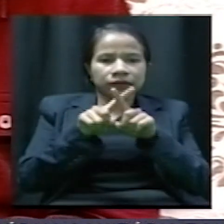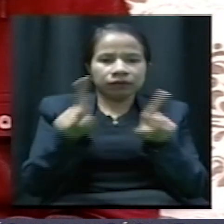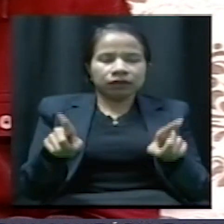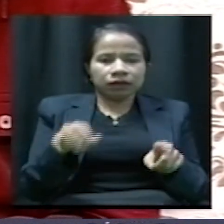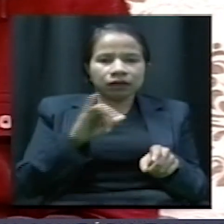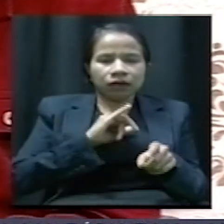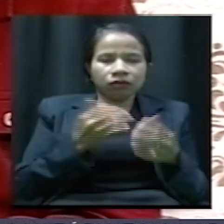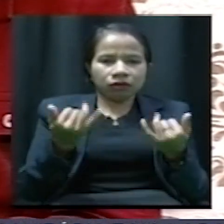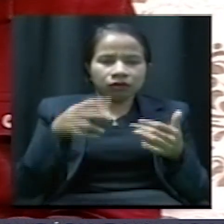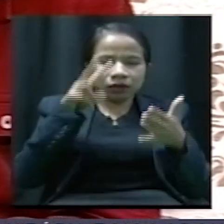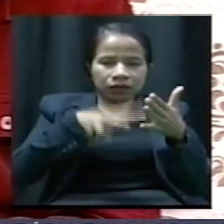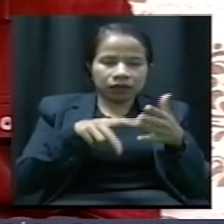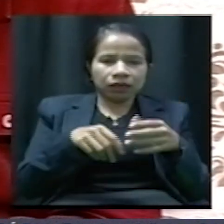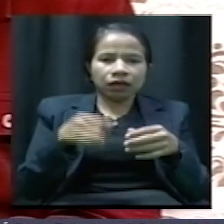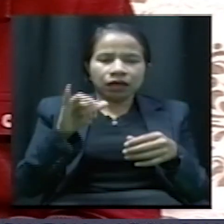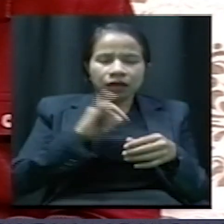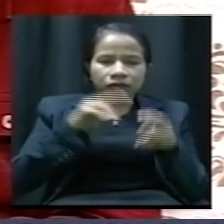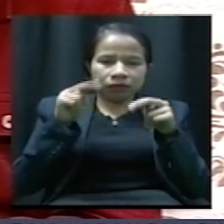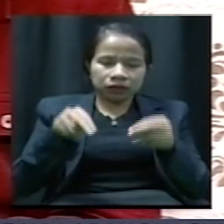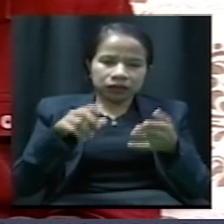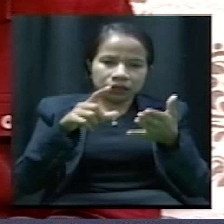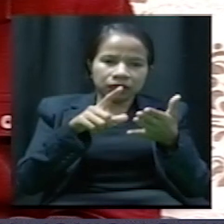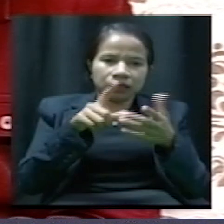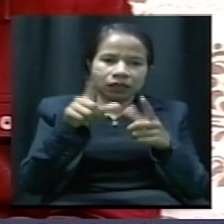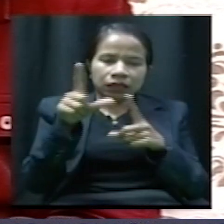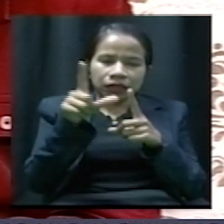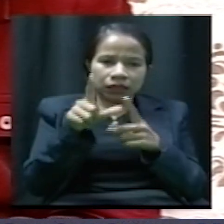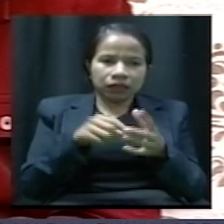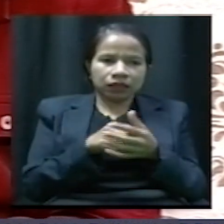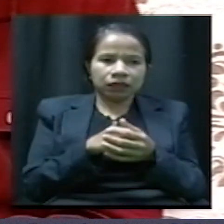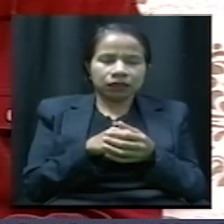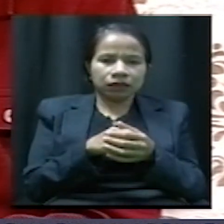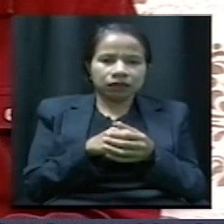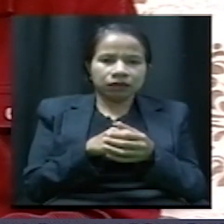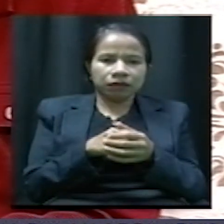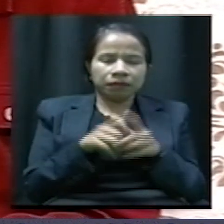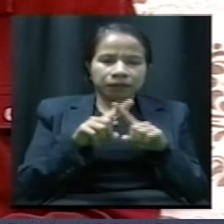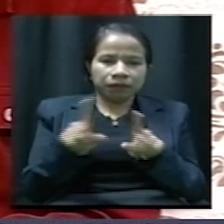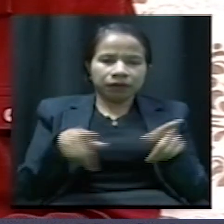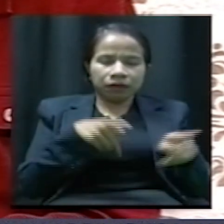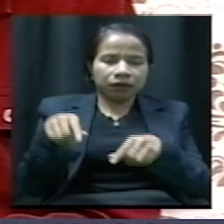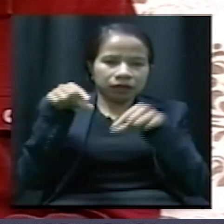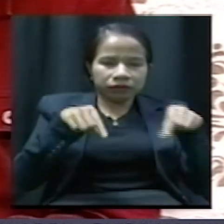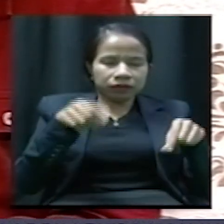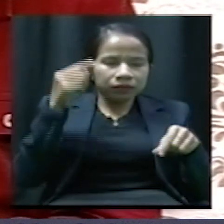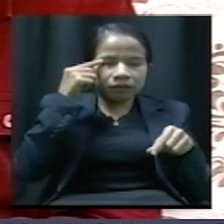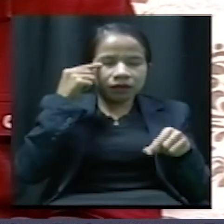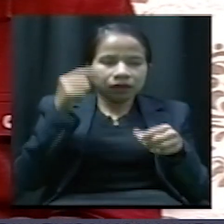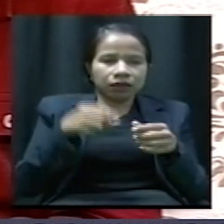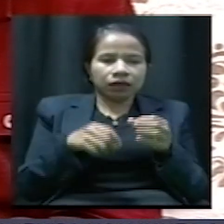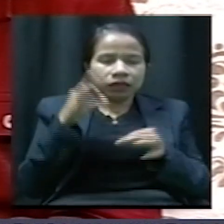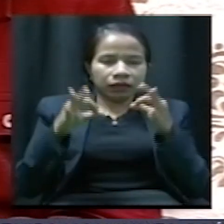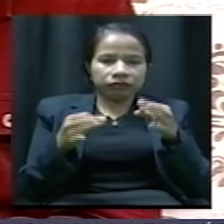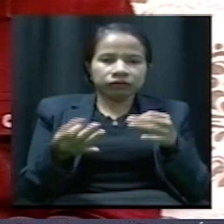Por exemplo, how agora lê, how precisa letra, não how precisa alfabeto. Mas be ema ne be ho deficiencia